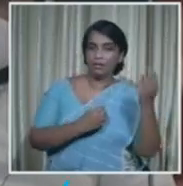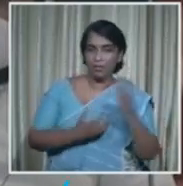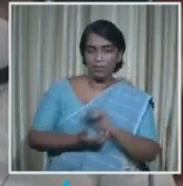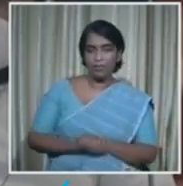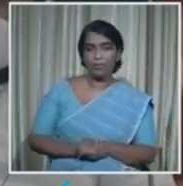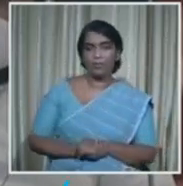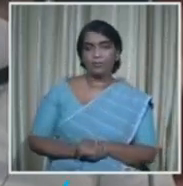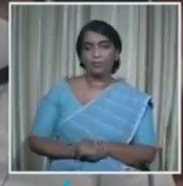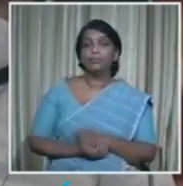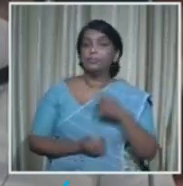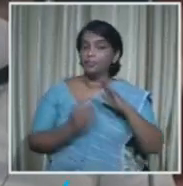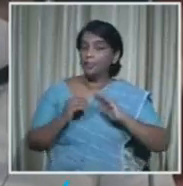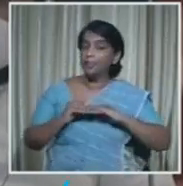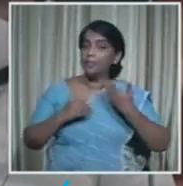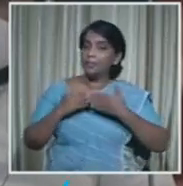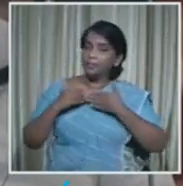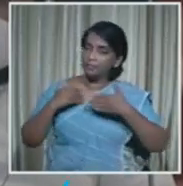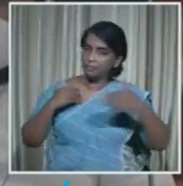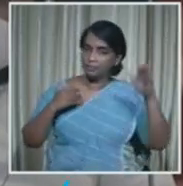කළා. එදායින් පස්සේ